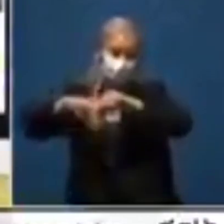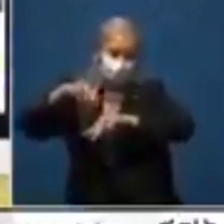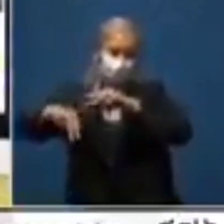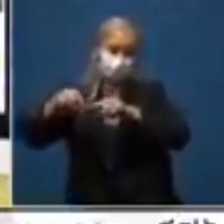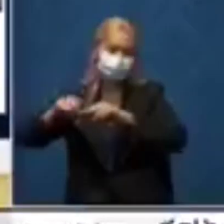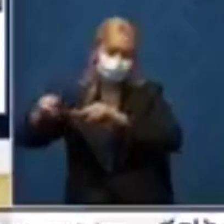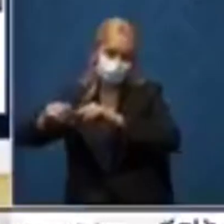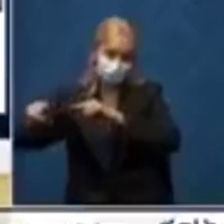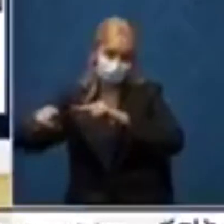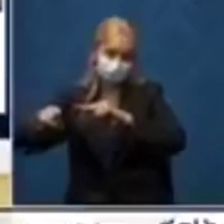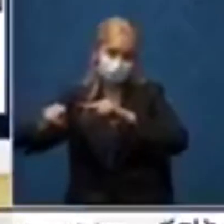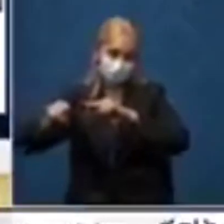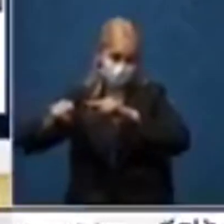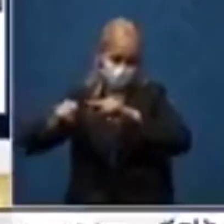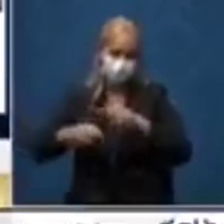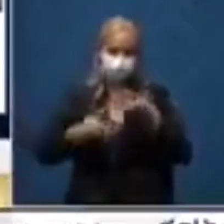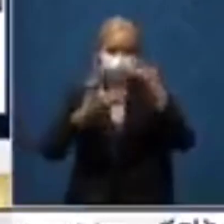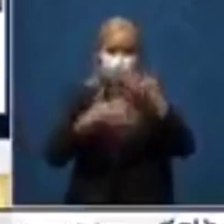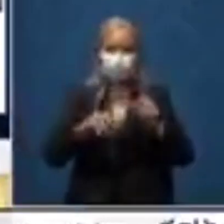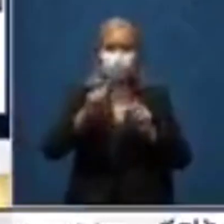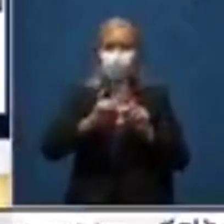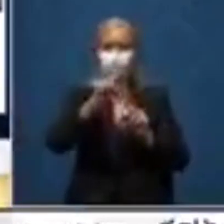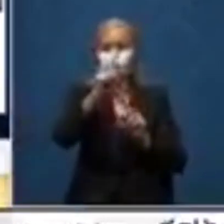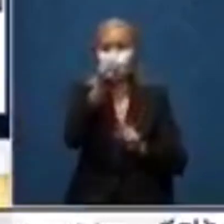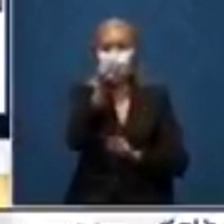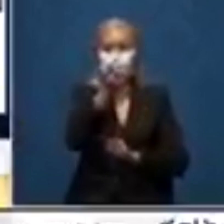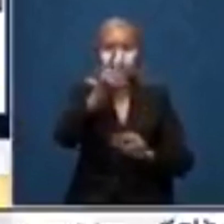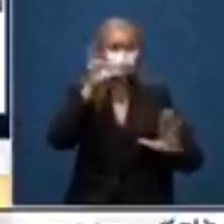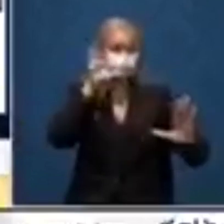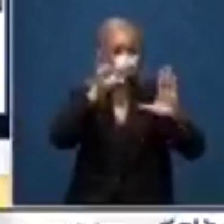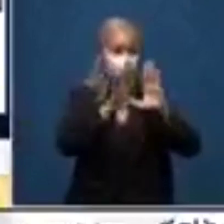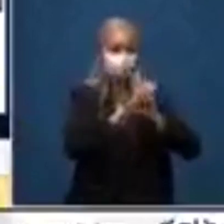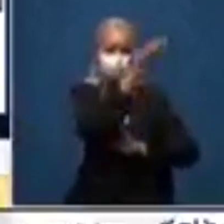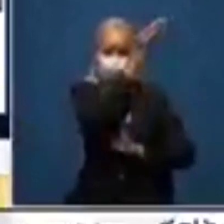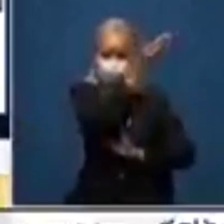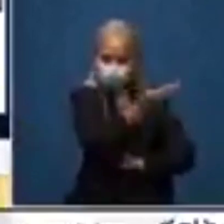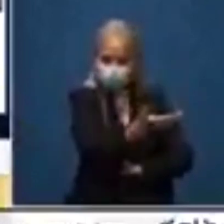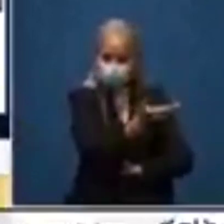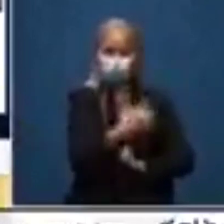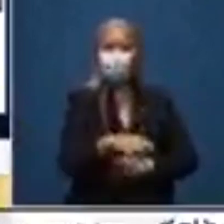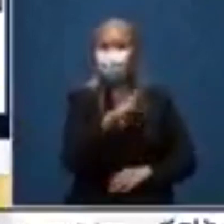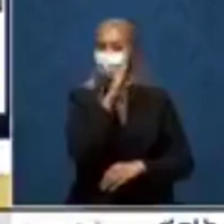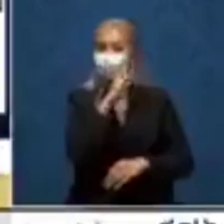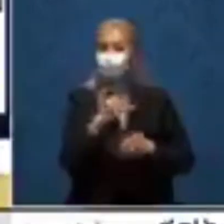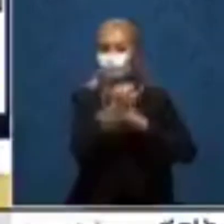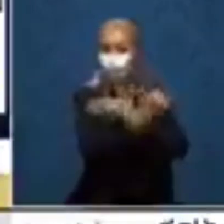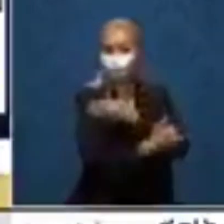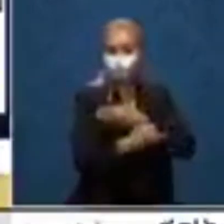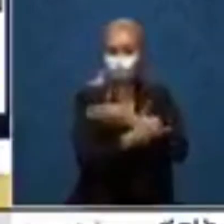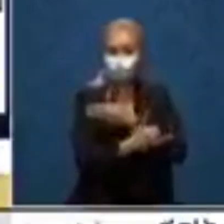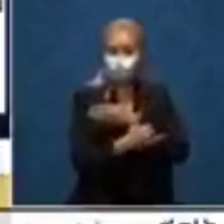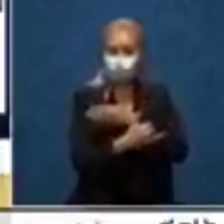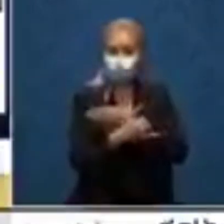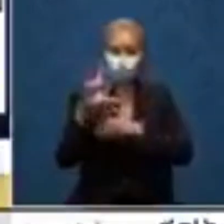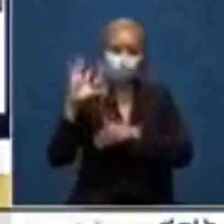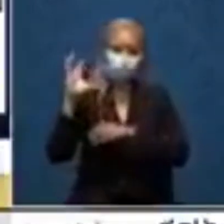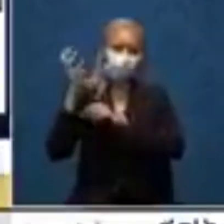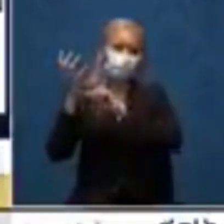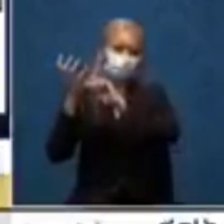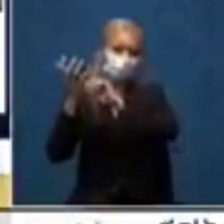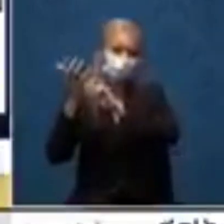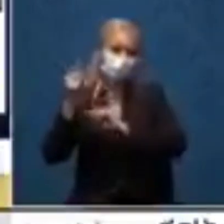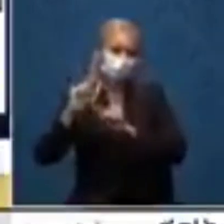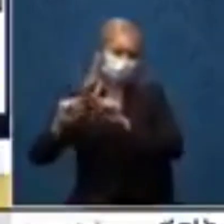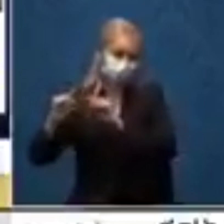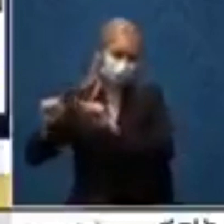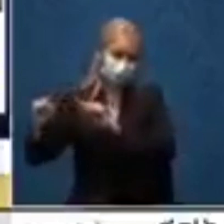12คือการส่งคืนสถานที่เกิดเหตุขอสไลด์ค่ะการเกิดเหตุในต่างประเทศนะคะที่มีความเป็นสากลเขาจะมีเชือกกั้นแบบ